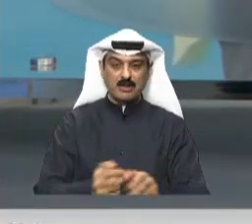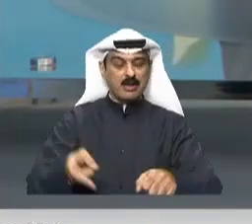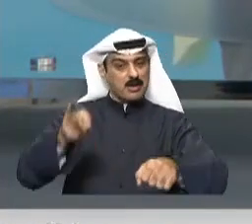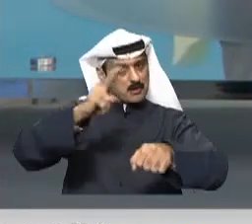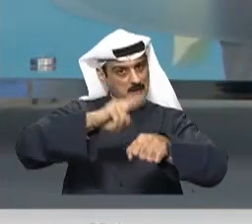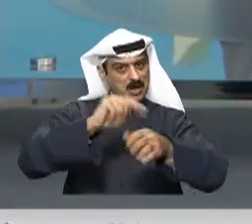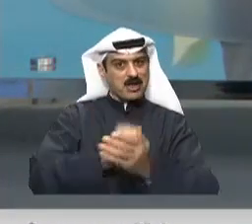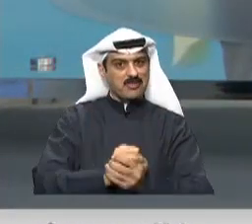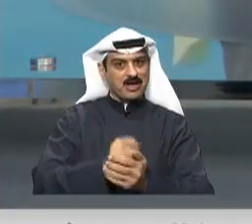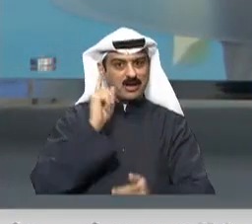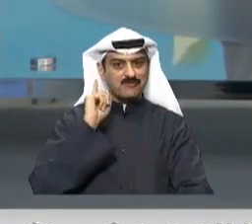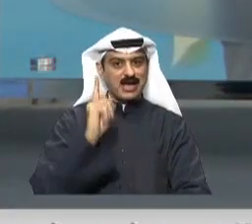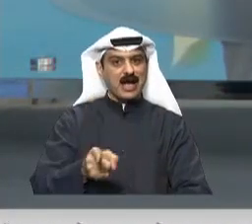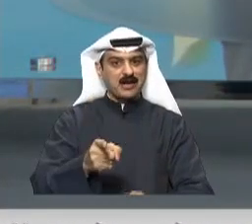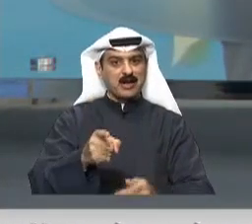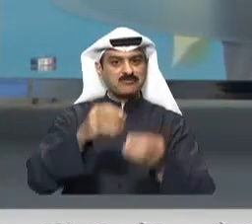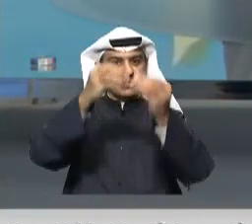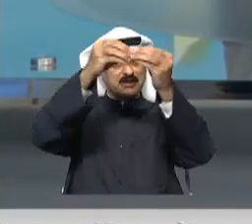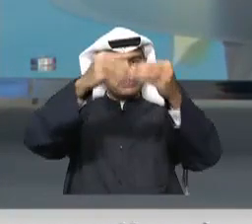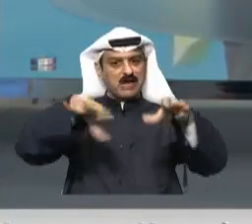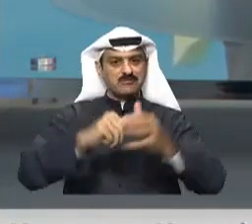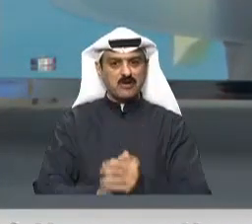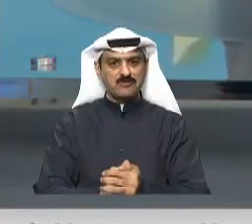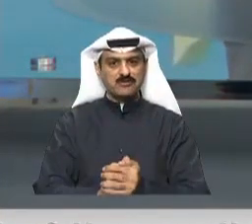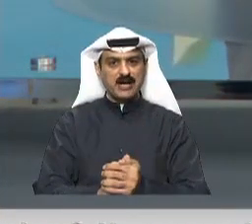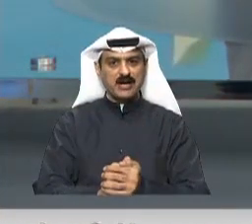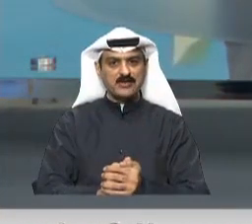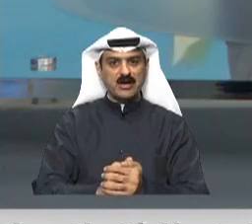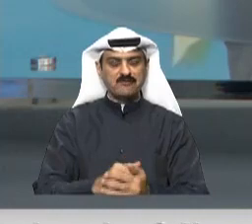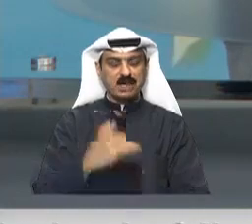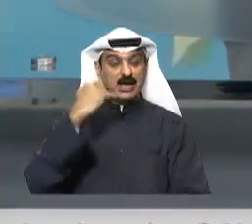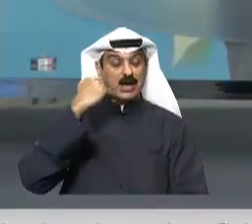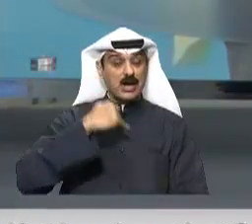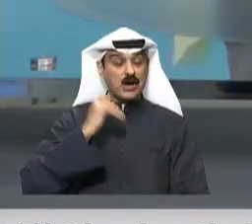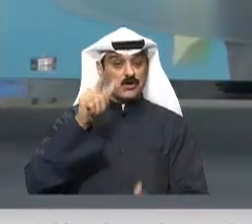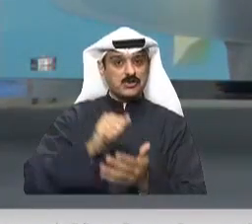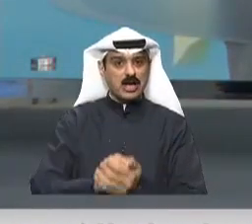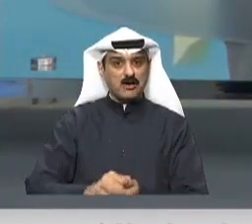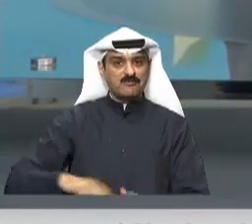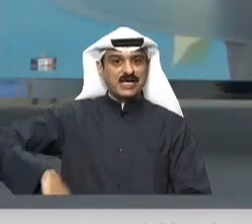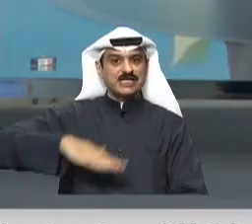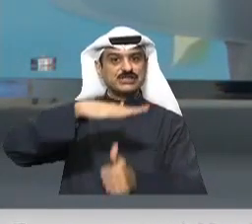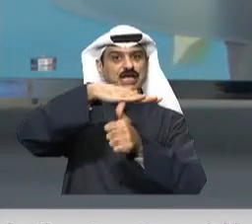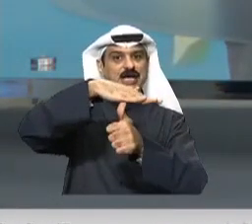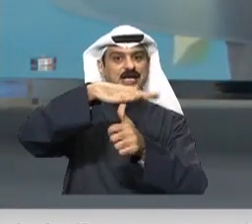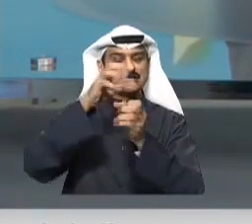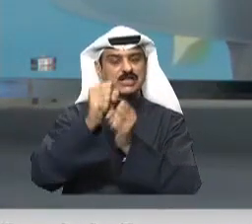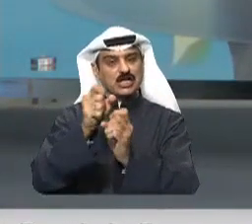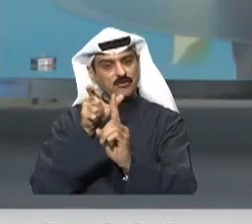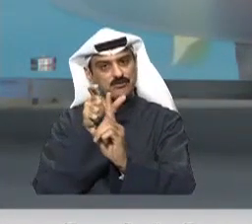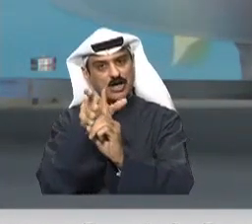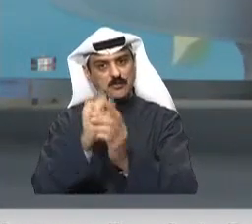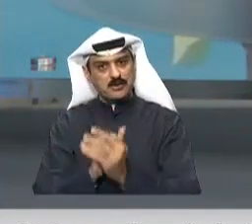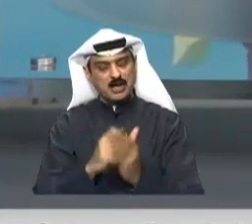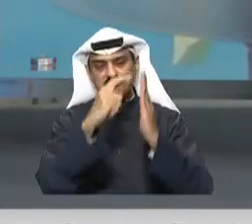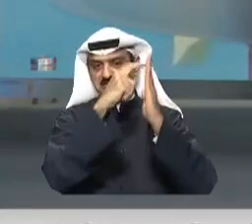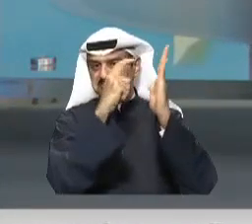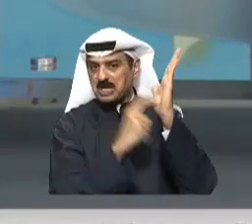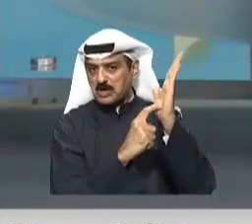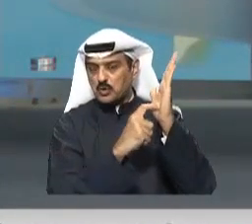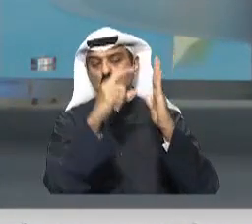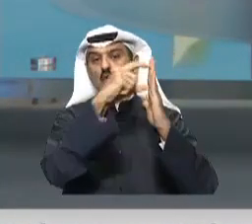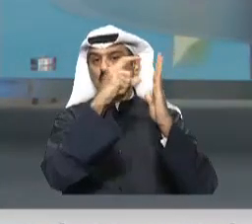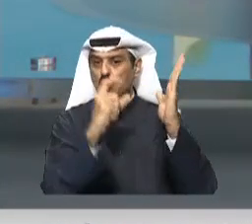الاشخاصميها في استعمال الحق الاصيل الجليل دستورا وقانونا لسمو الامير حفظه الله ورعاه في العفو عن